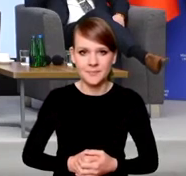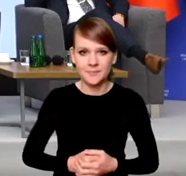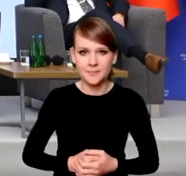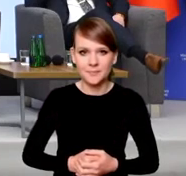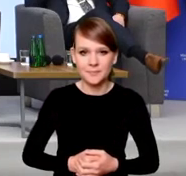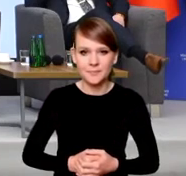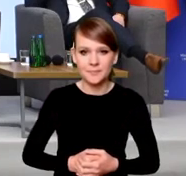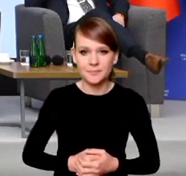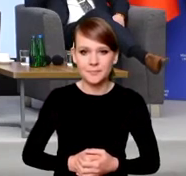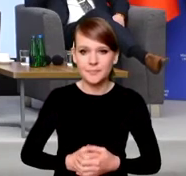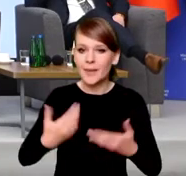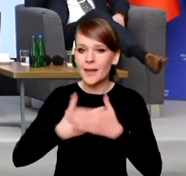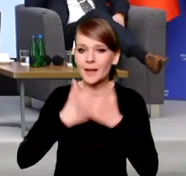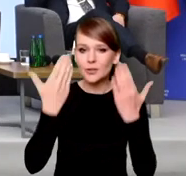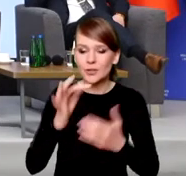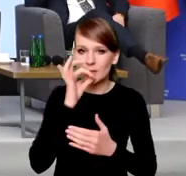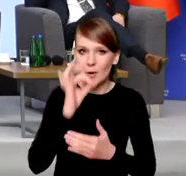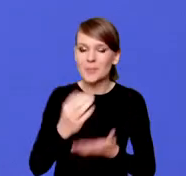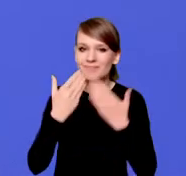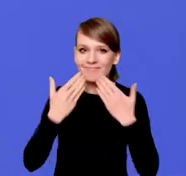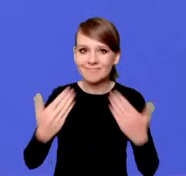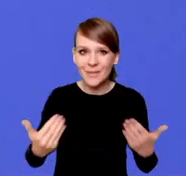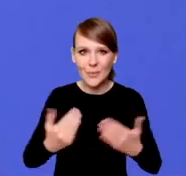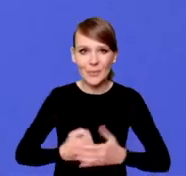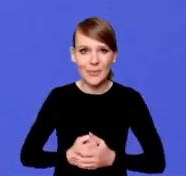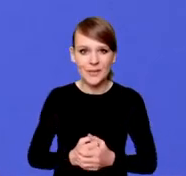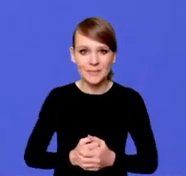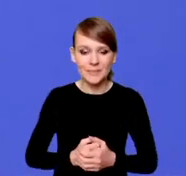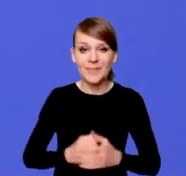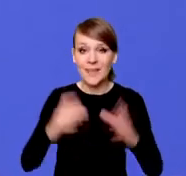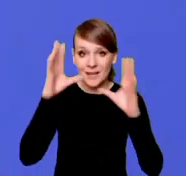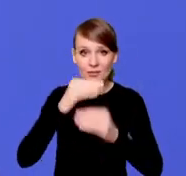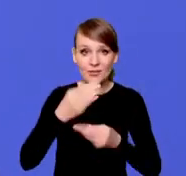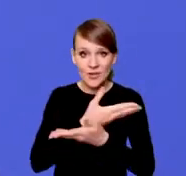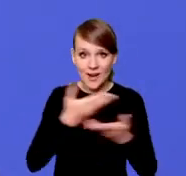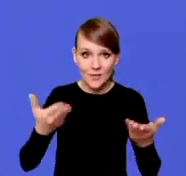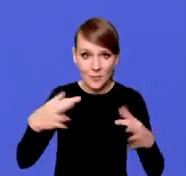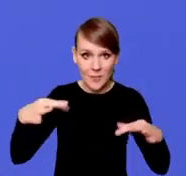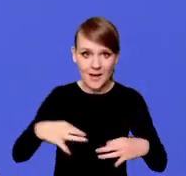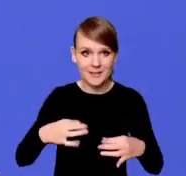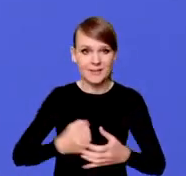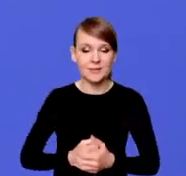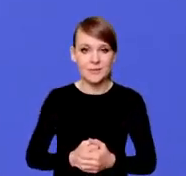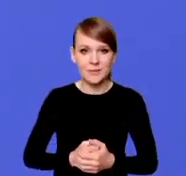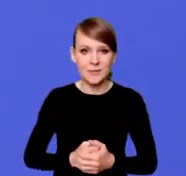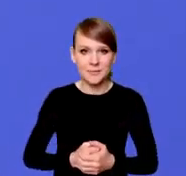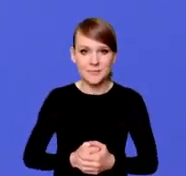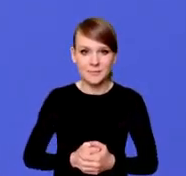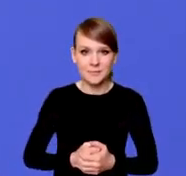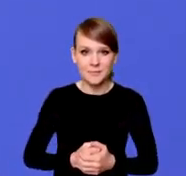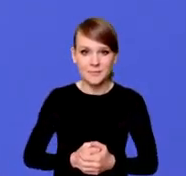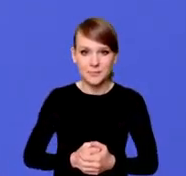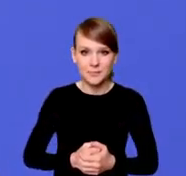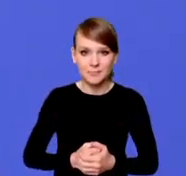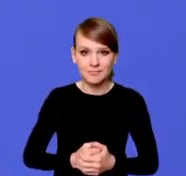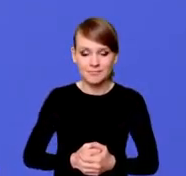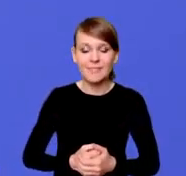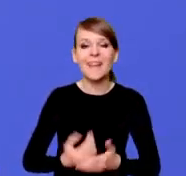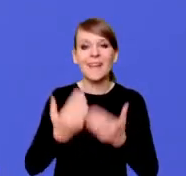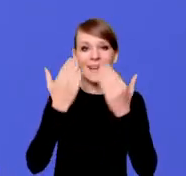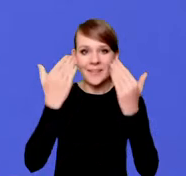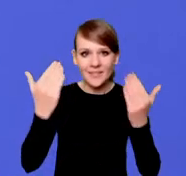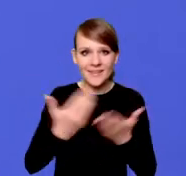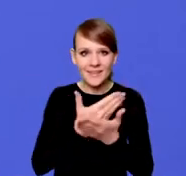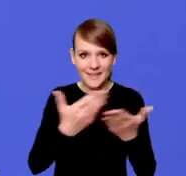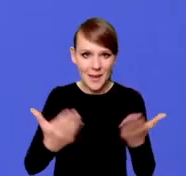Dzień dobry, dziękuję bardzo. Szanowni Państwo, chciałbym przede wszystkim powitać Państwa